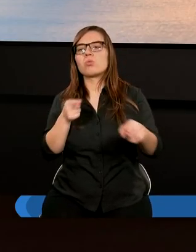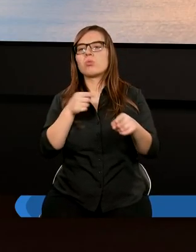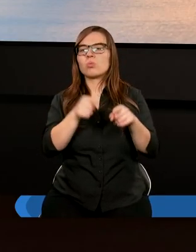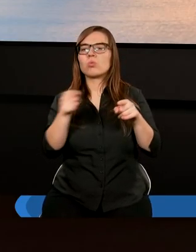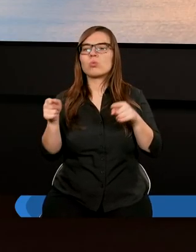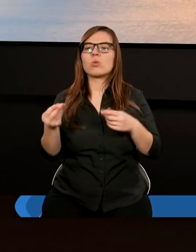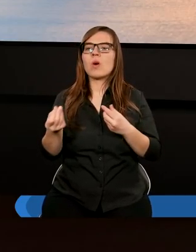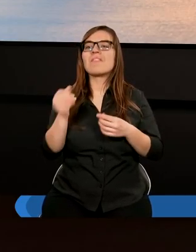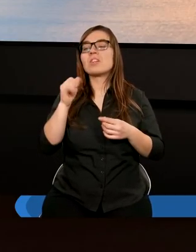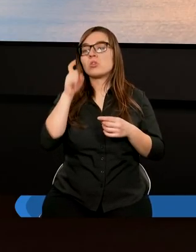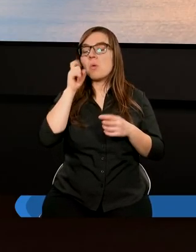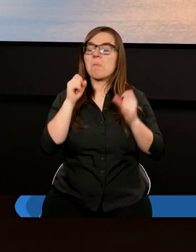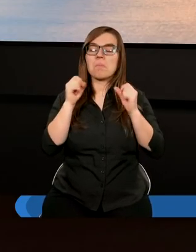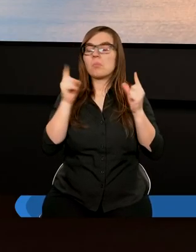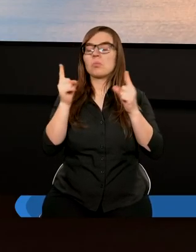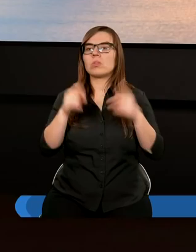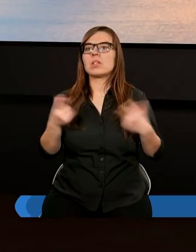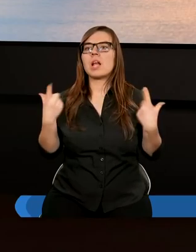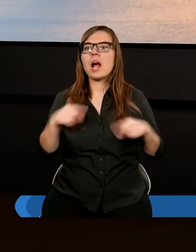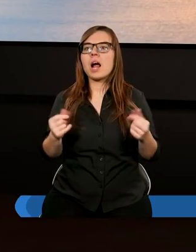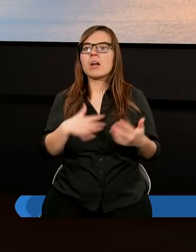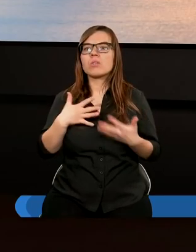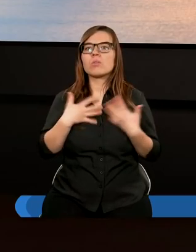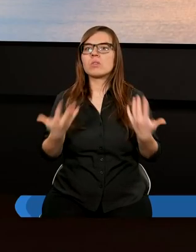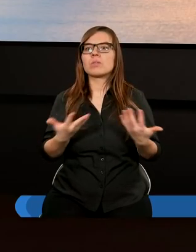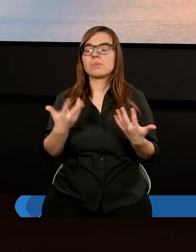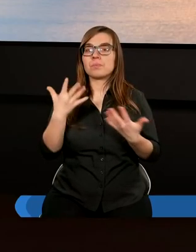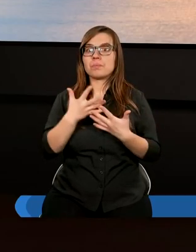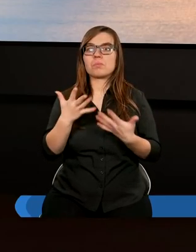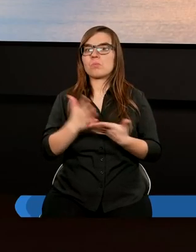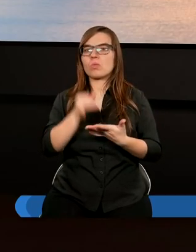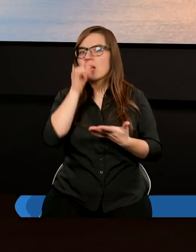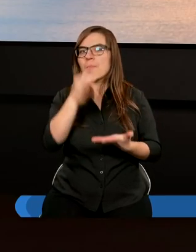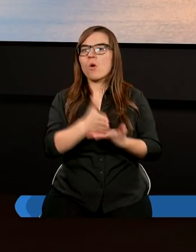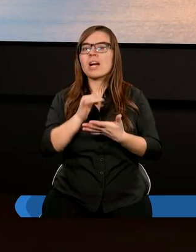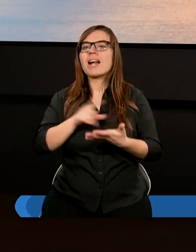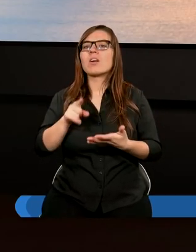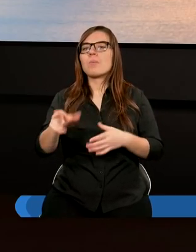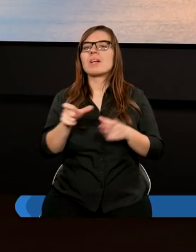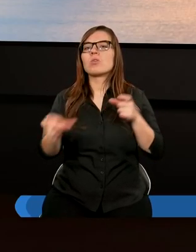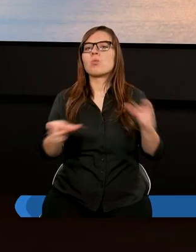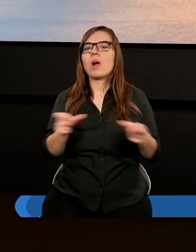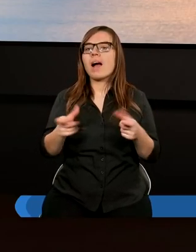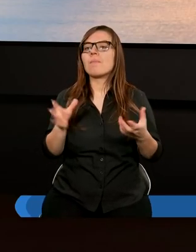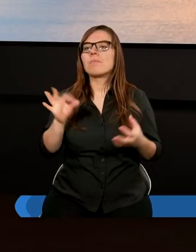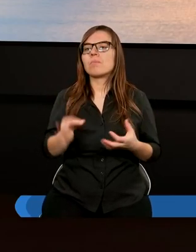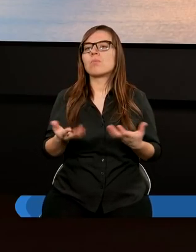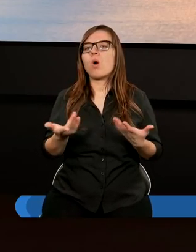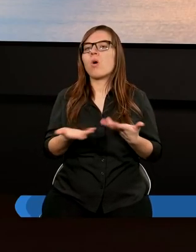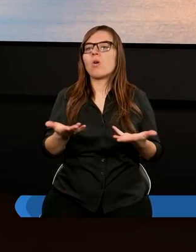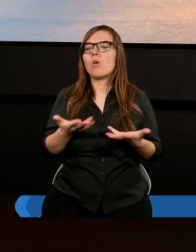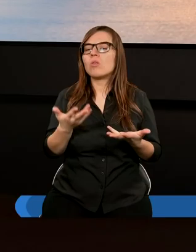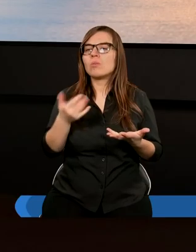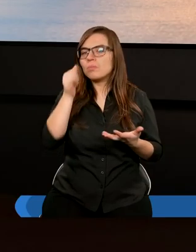człowiek się budzi nagle w rzeczywistości, w której już sobie nie radzi ze spłatą. Bo chce.